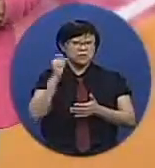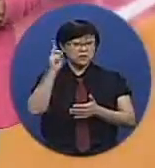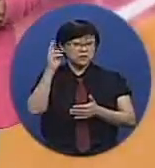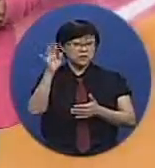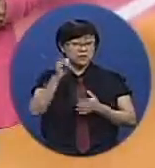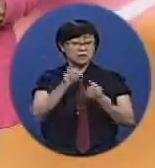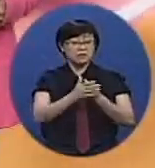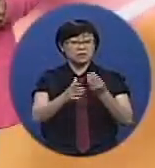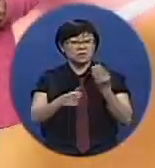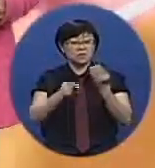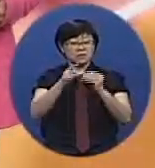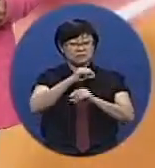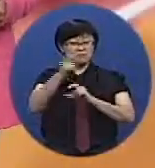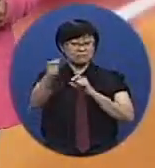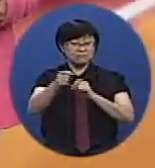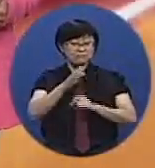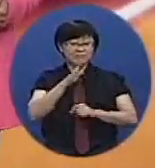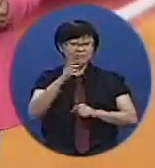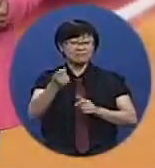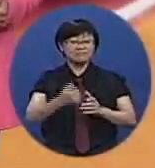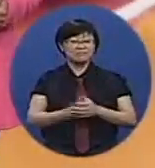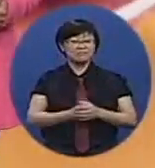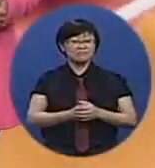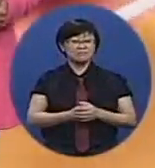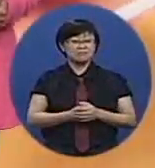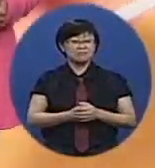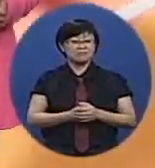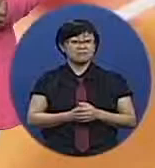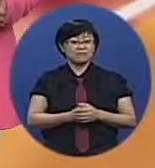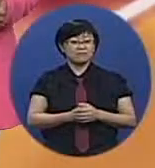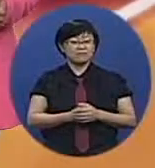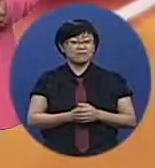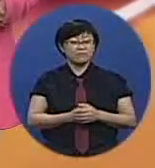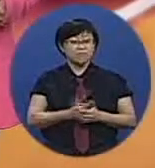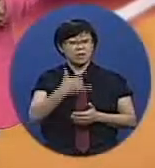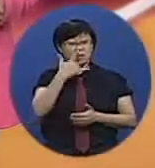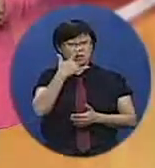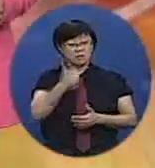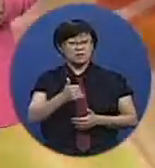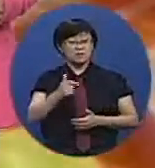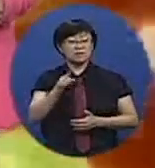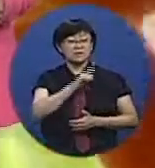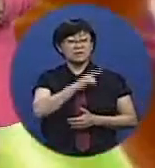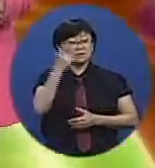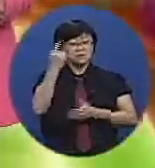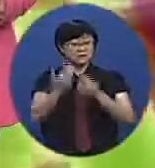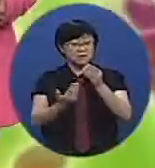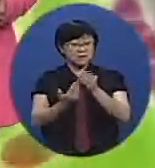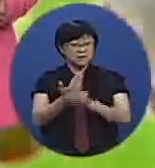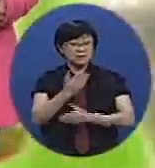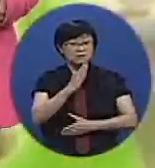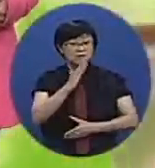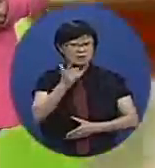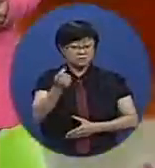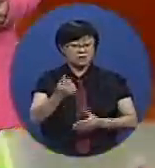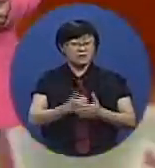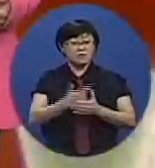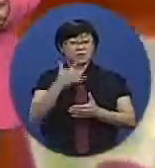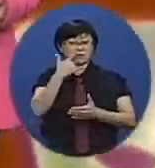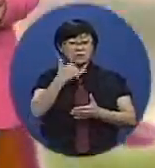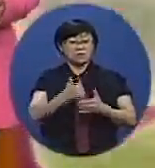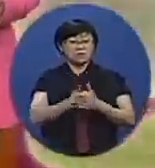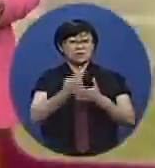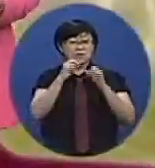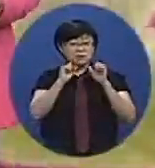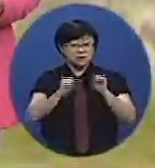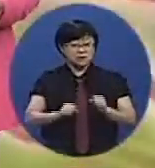이제 명절이잖아요. 네네. 네. 명절인데. 물론 부모님이 제일 생각나고 내가 뭐 부모님한테 내가